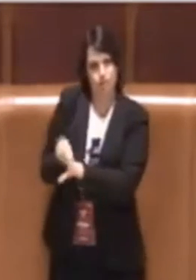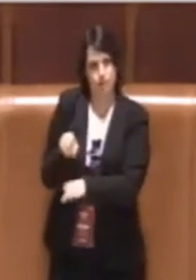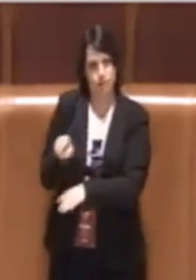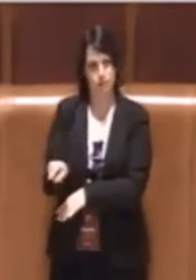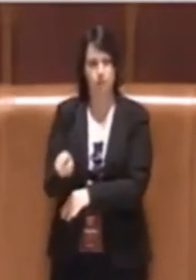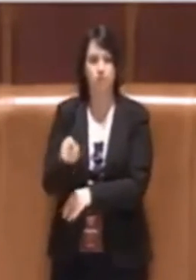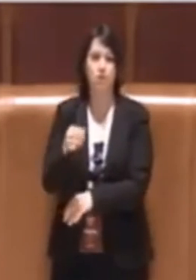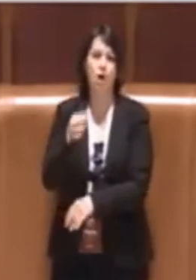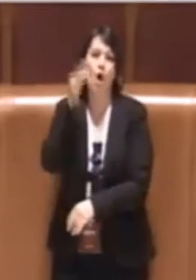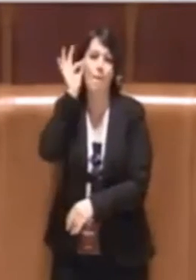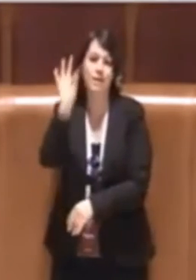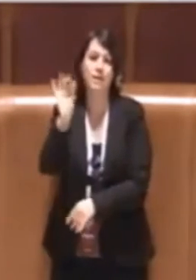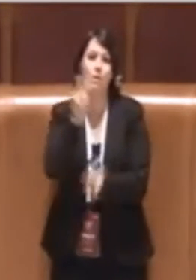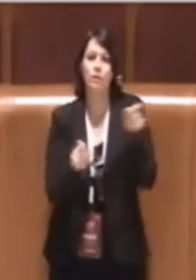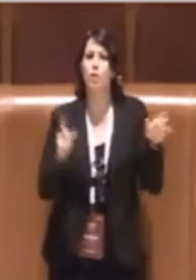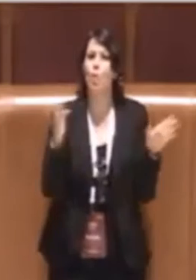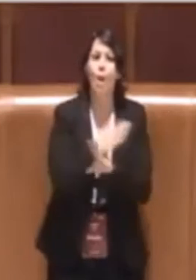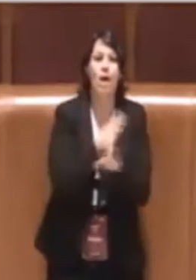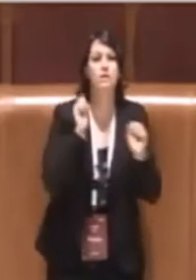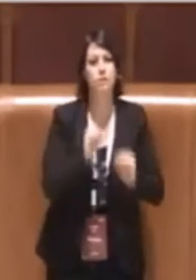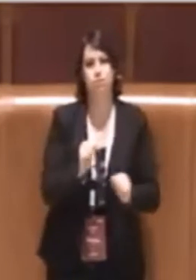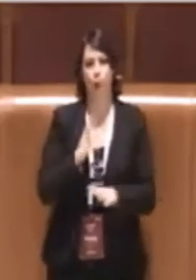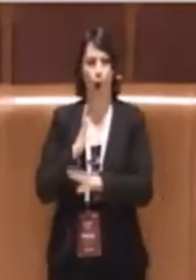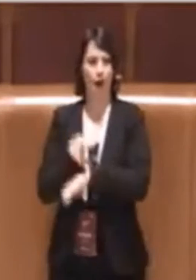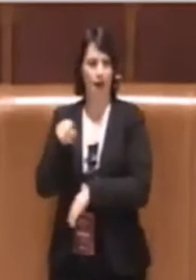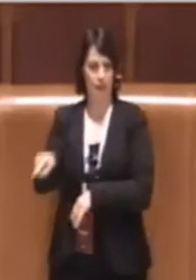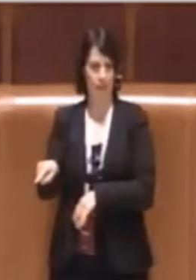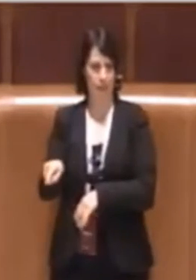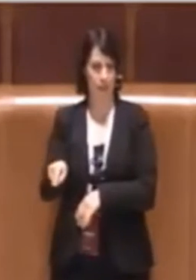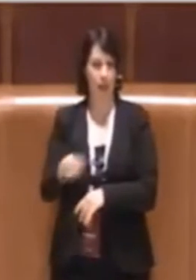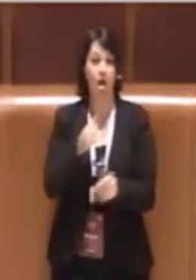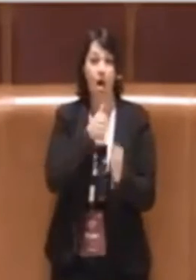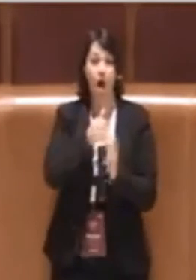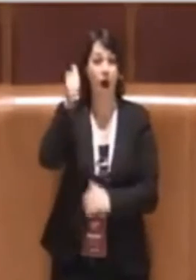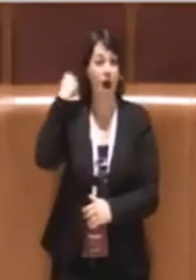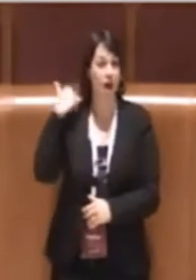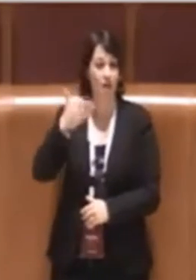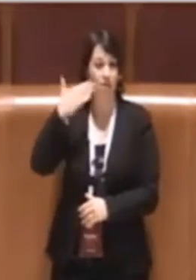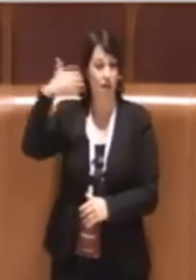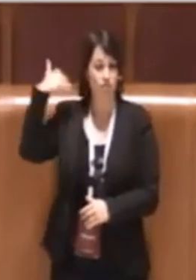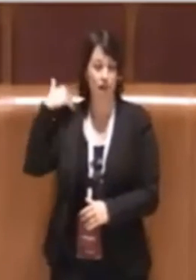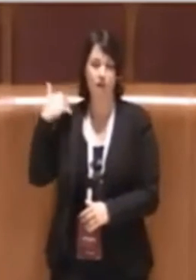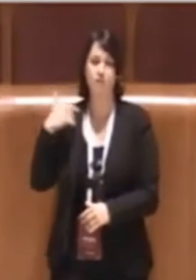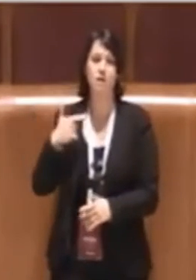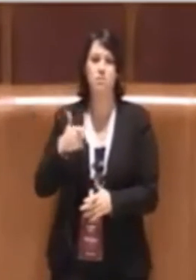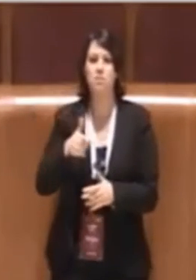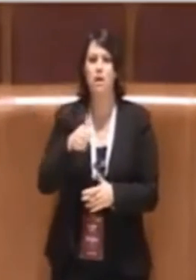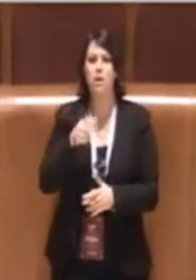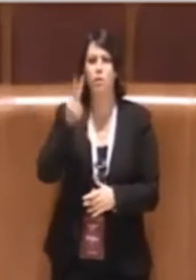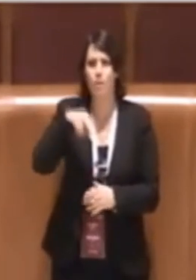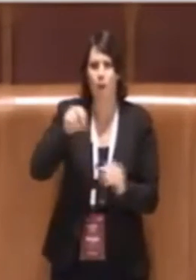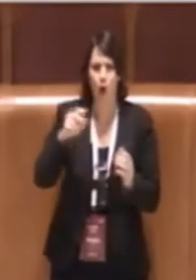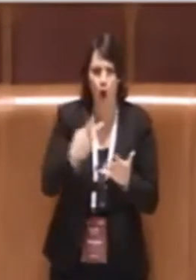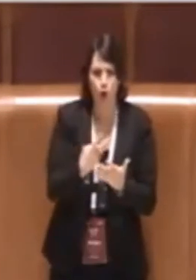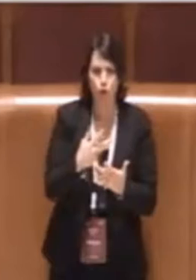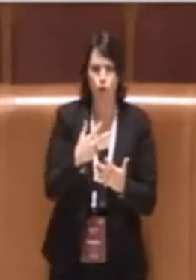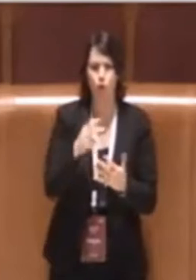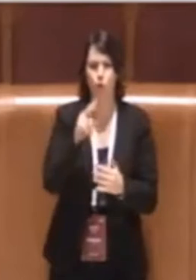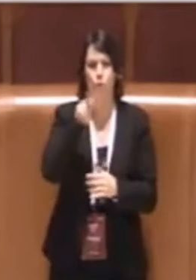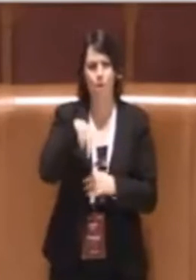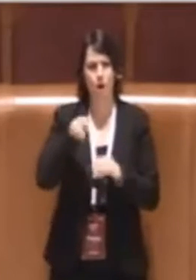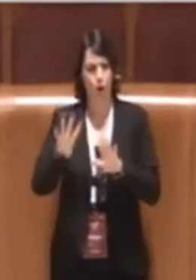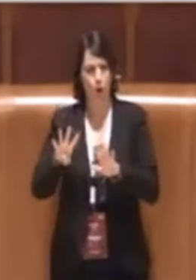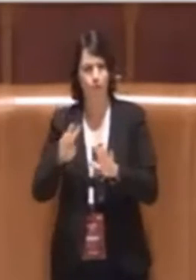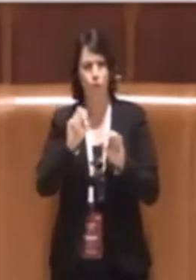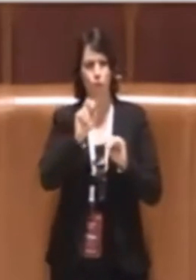le persone, cosa che c'è da dire già negli anni precedenti non era stato previsto. Nel 2008-2009, non ricordo bene